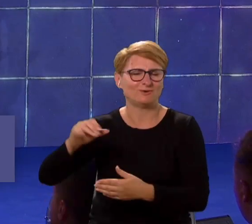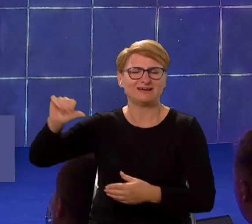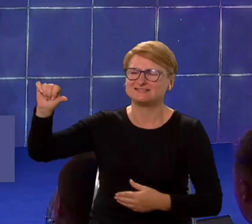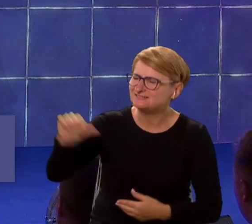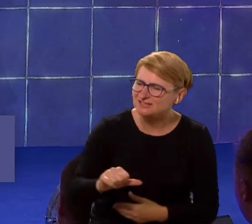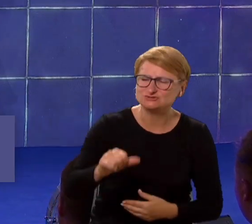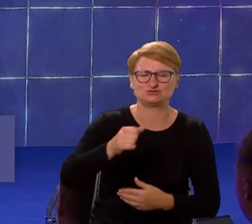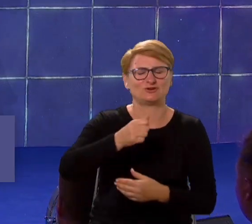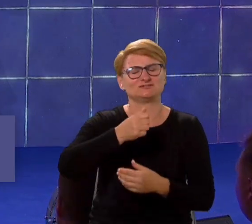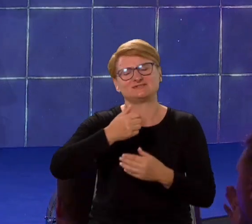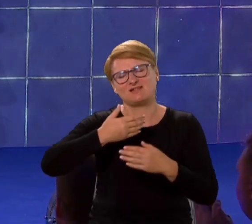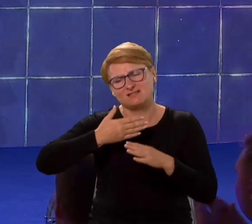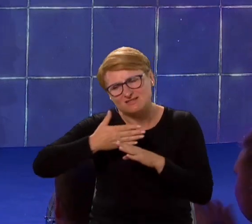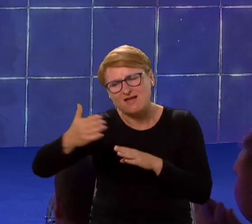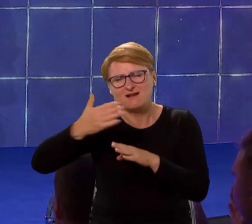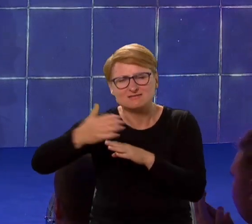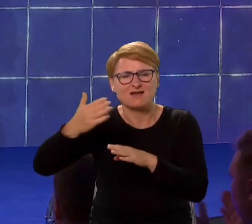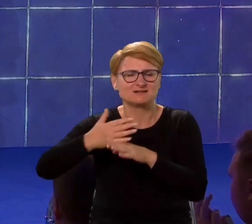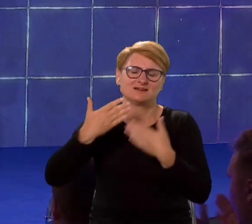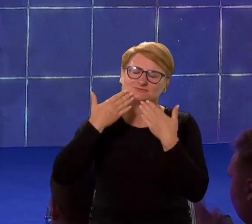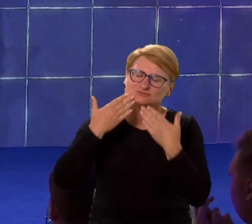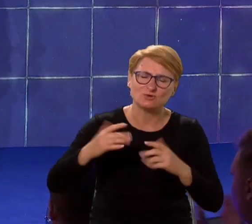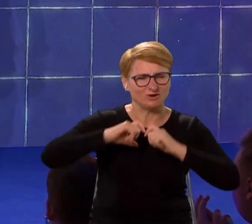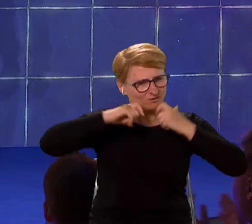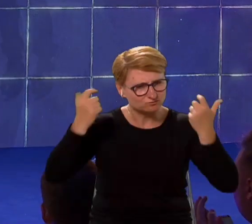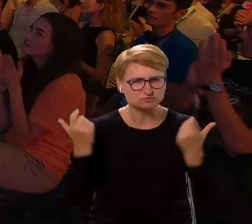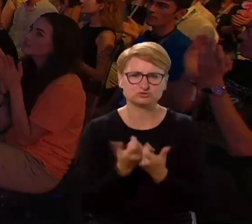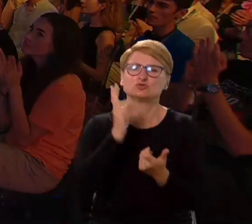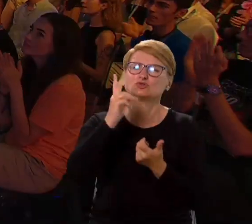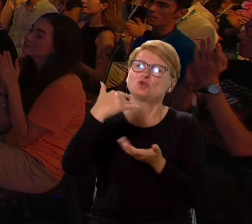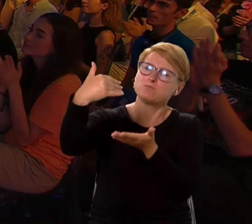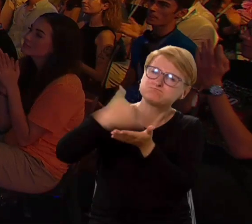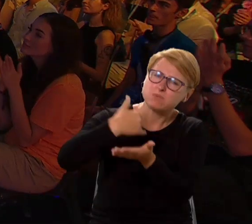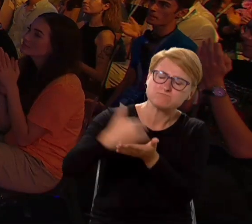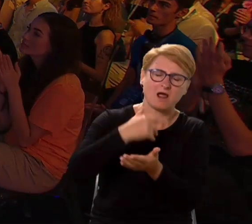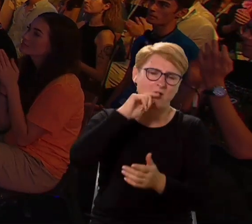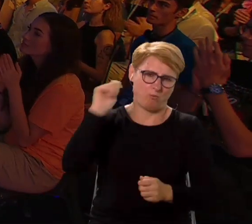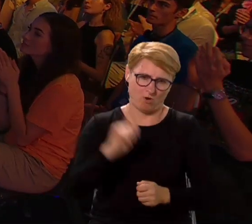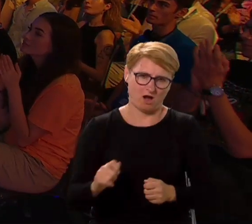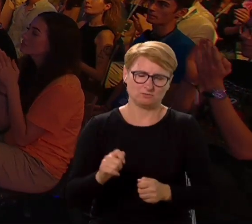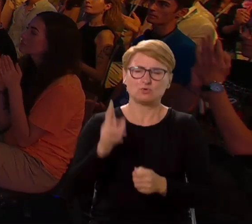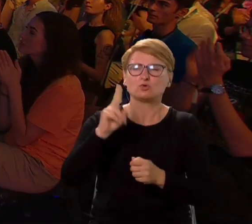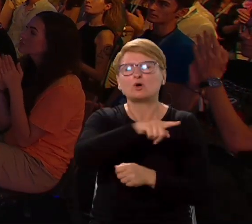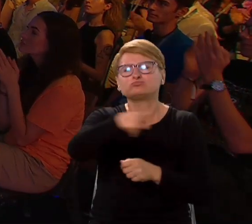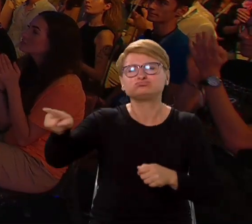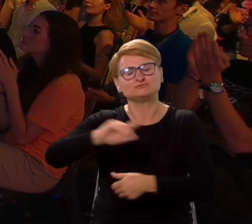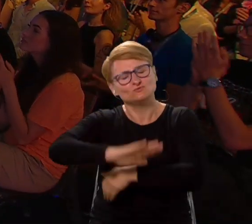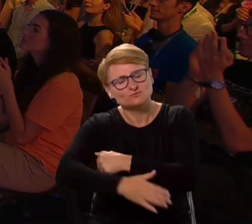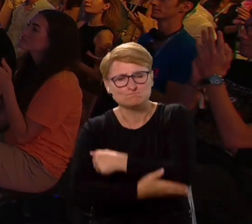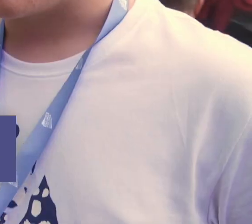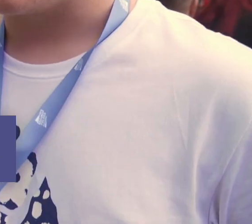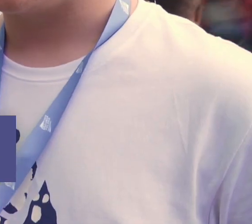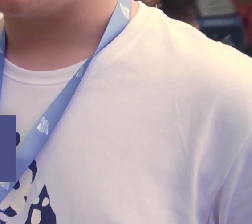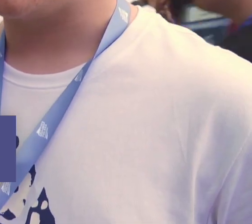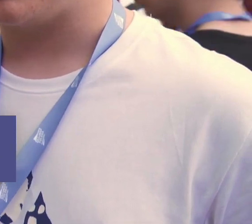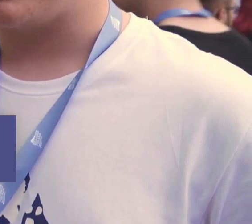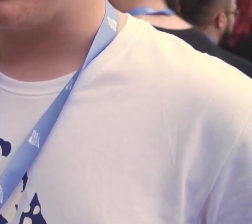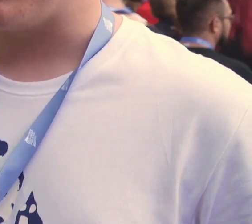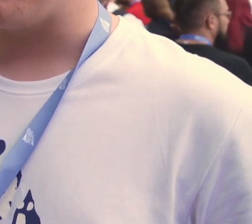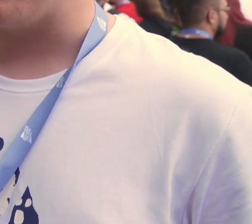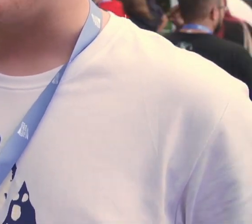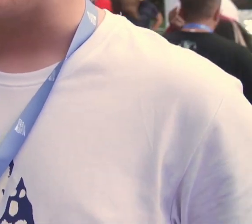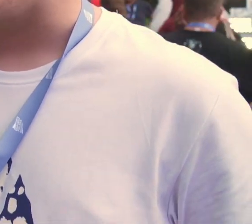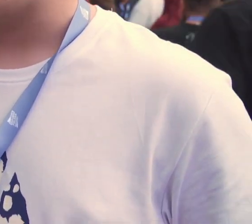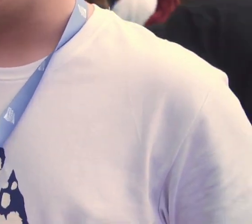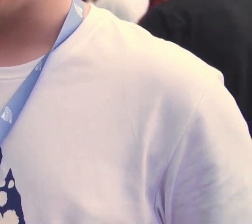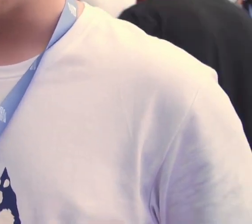kolejny. Dziękuję wszystkim, którzy pomagają Ukrainie, którzy wspierają Ukrainę. Jak nasze wrażenia? Na